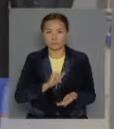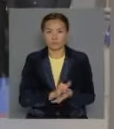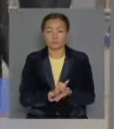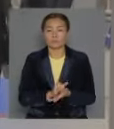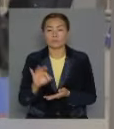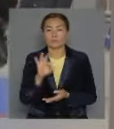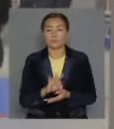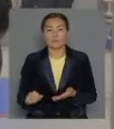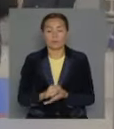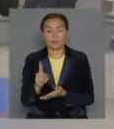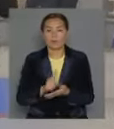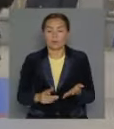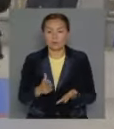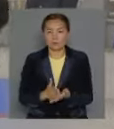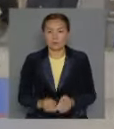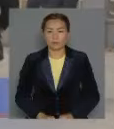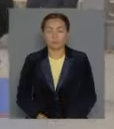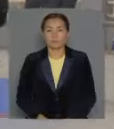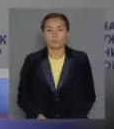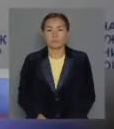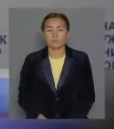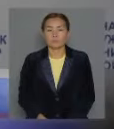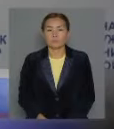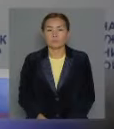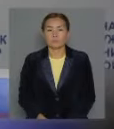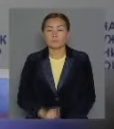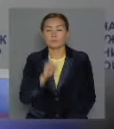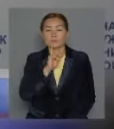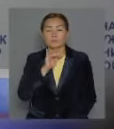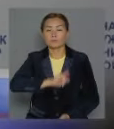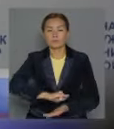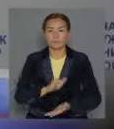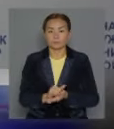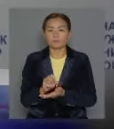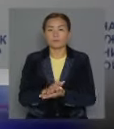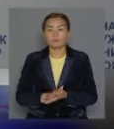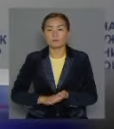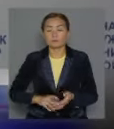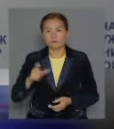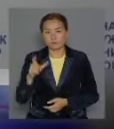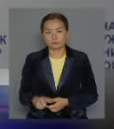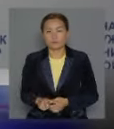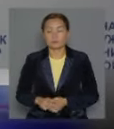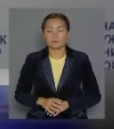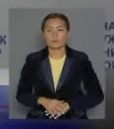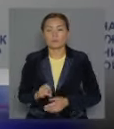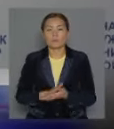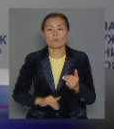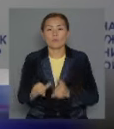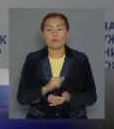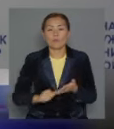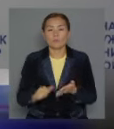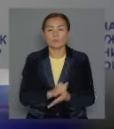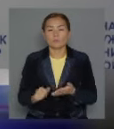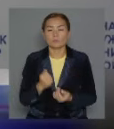қою бойынша өтініштер де келіп түскен. Уақытша тіркеуге қойғаннан кейін бұл азаматқа техникалық төлқұжатын